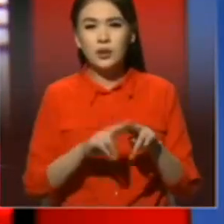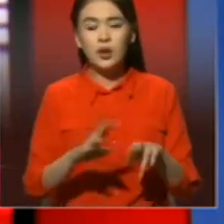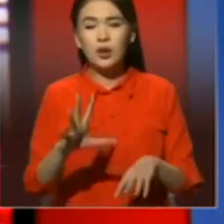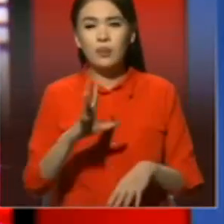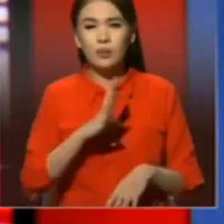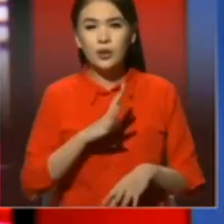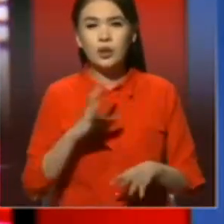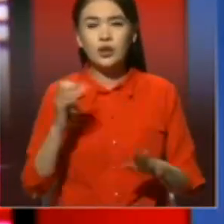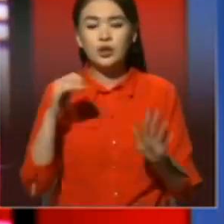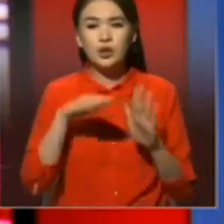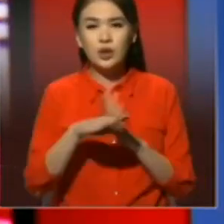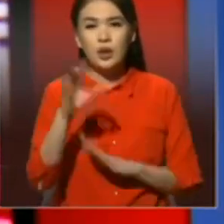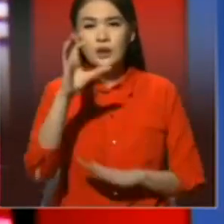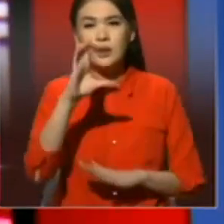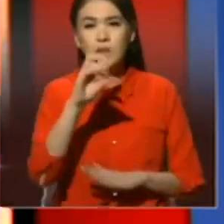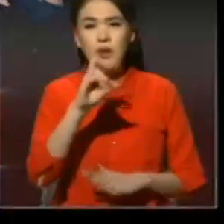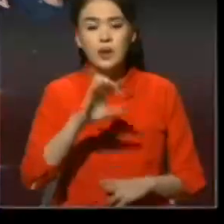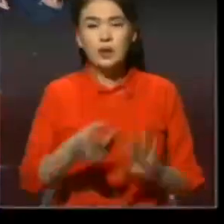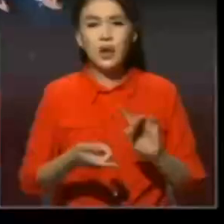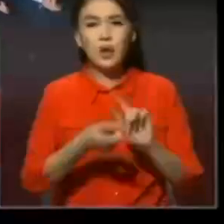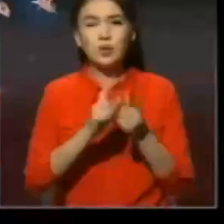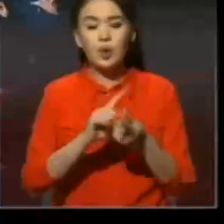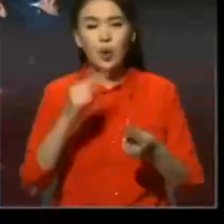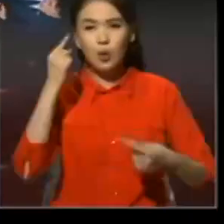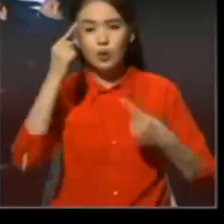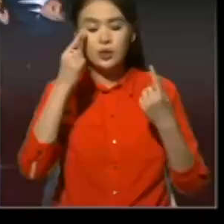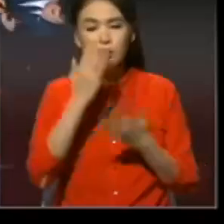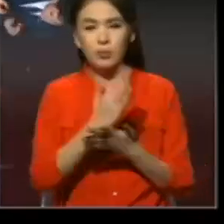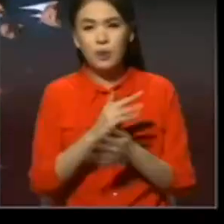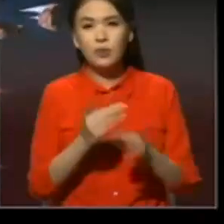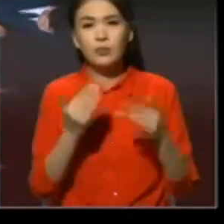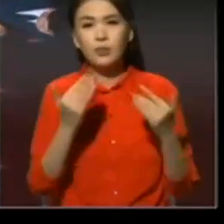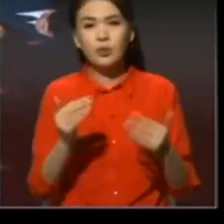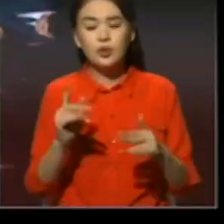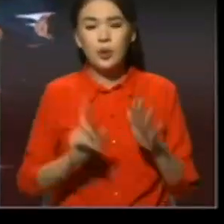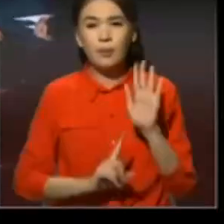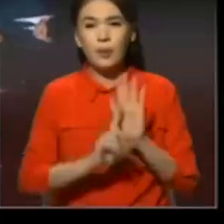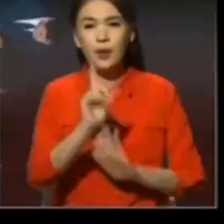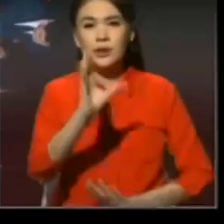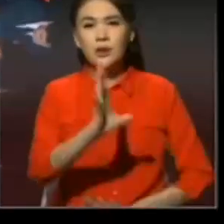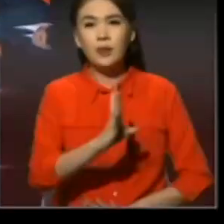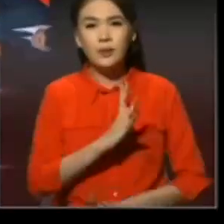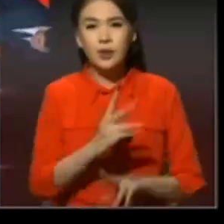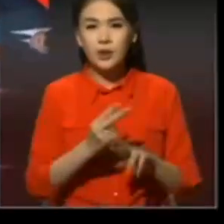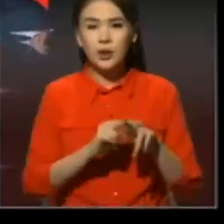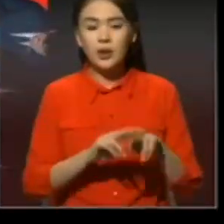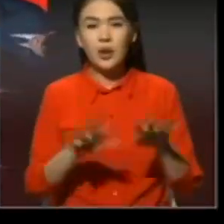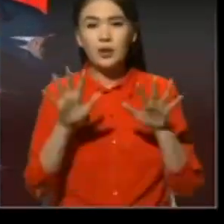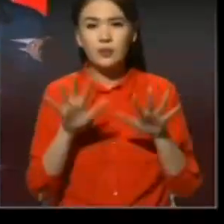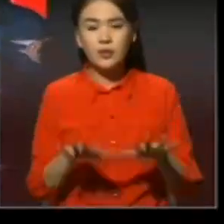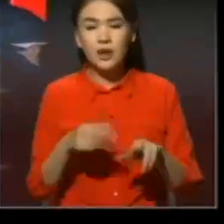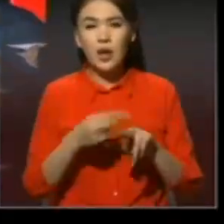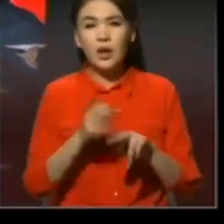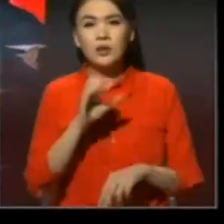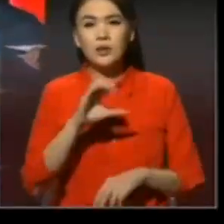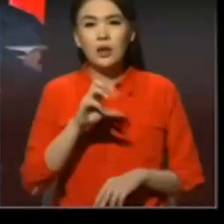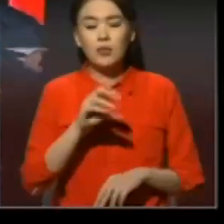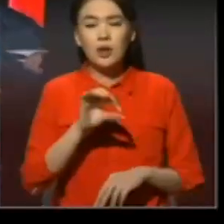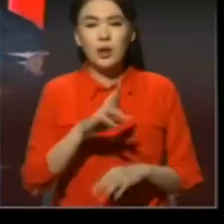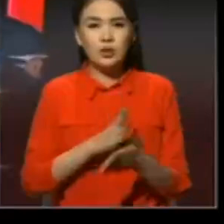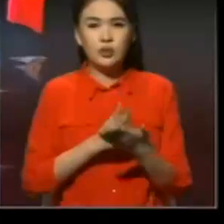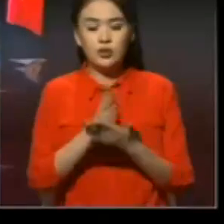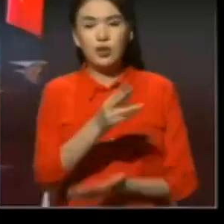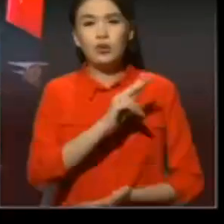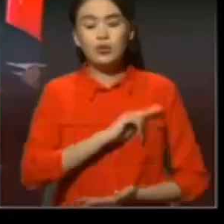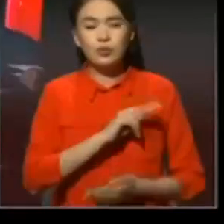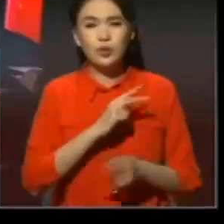үшін сенатқа ауыстырған сондай бір ой болған. Бүгінгі таңда біз сол жұмысты бастап кеттік. Өңірлердегі ассамблеяның тікелей жұмысына